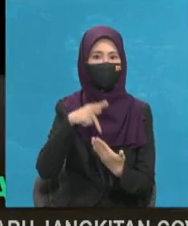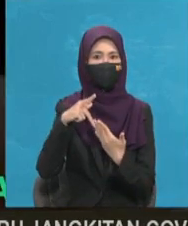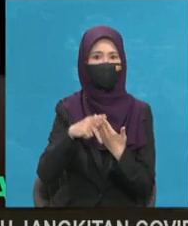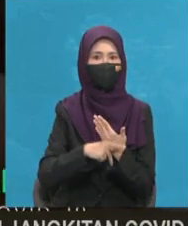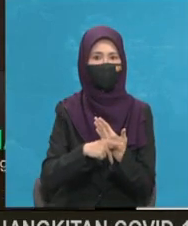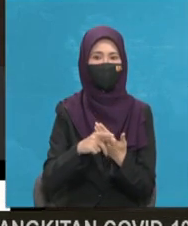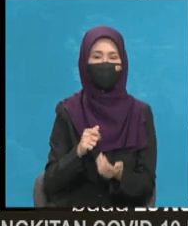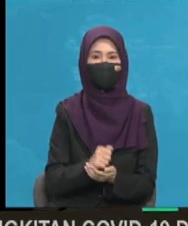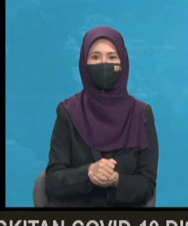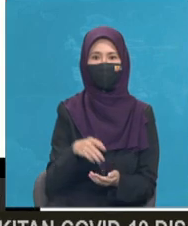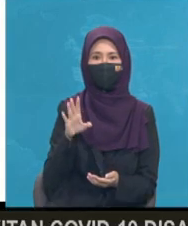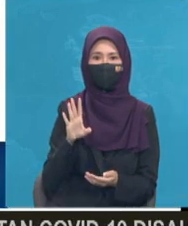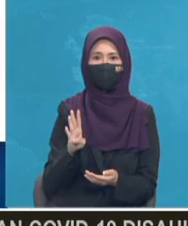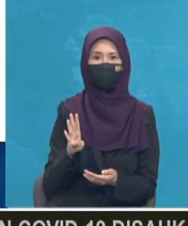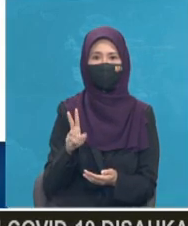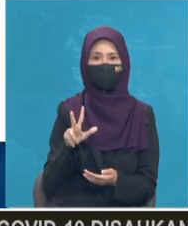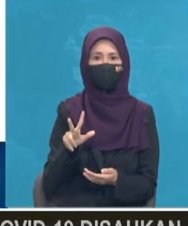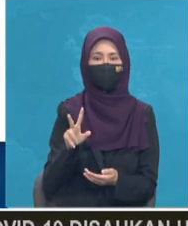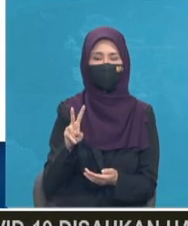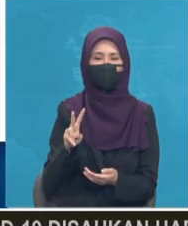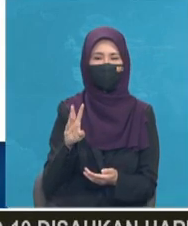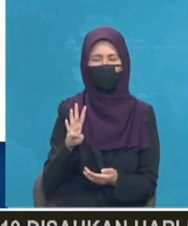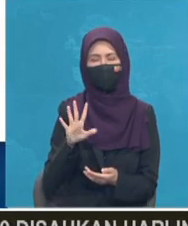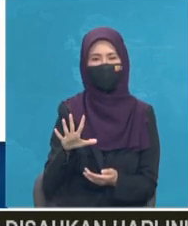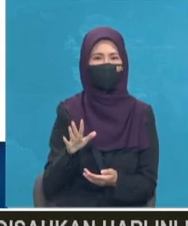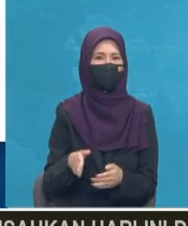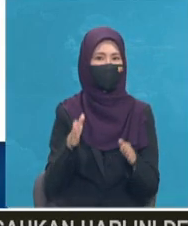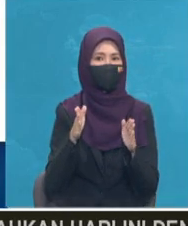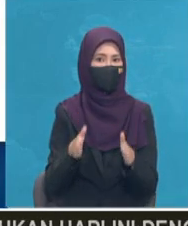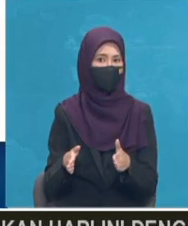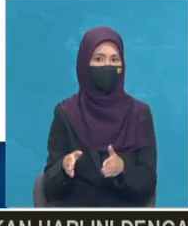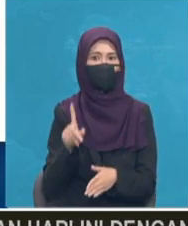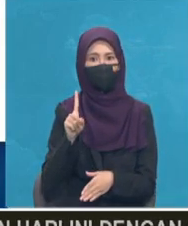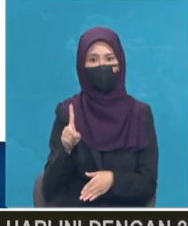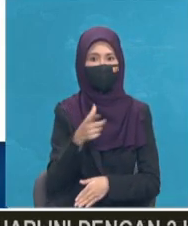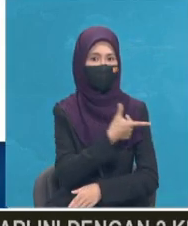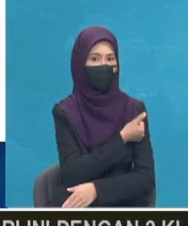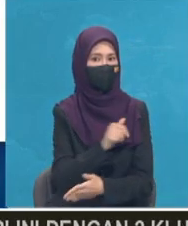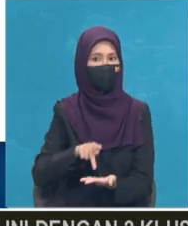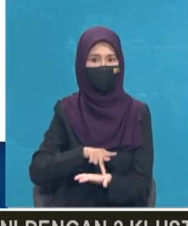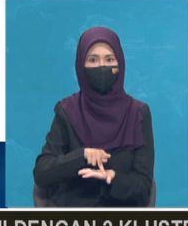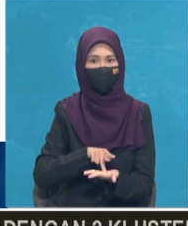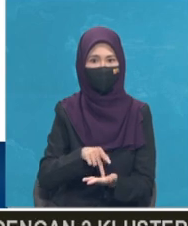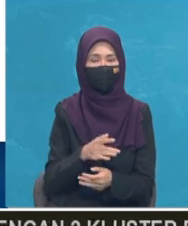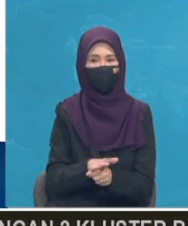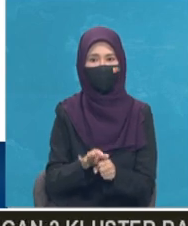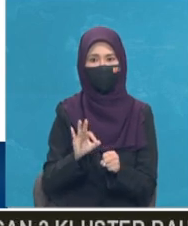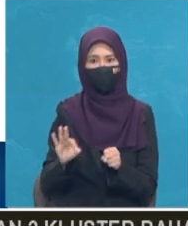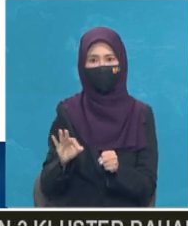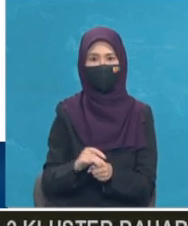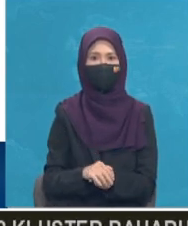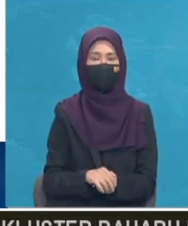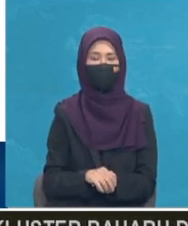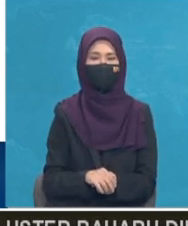kebangsaan selama 400 3405 orang telah menerima satu dospek shin-kobe cuma bahas yaitu 9038